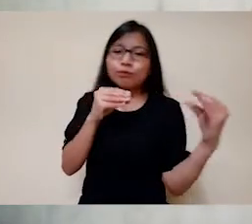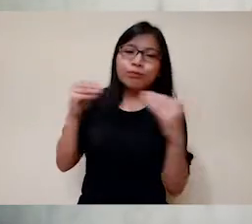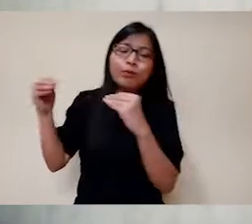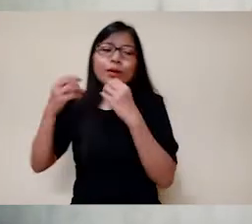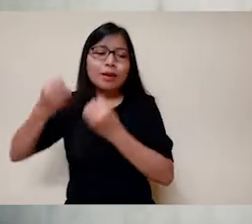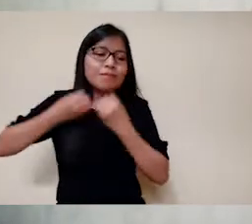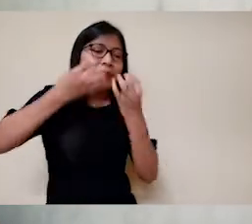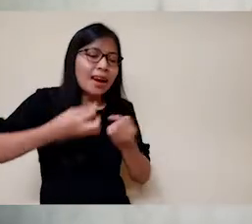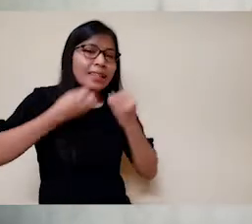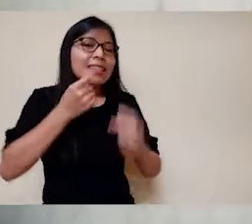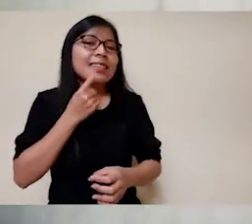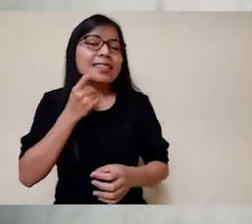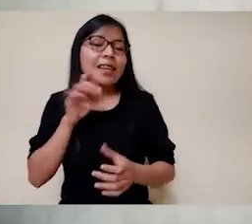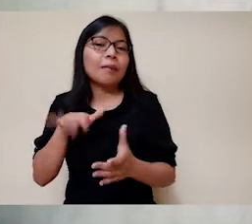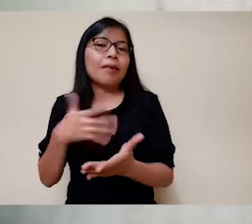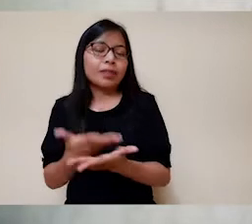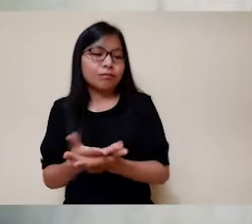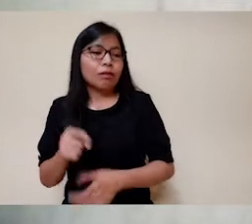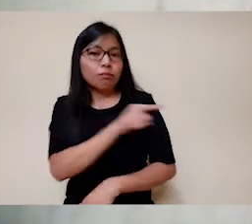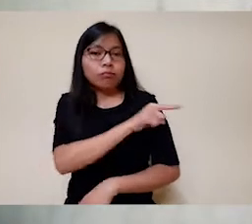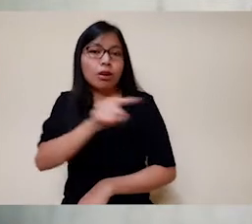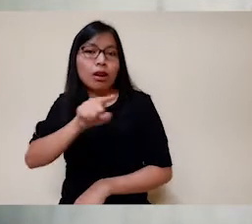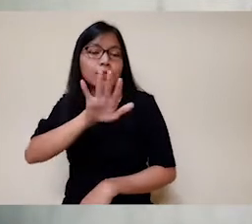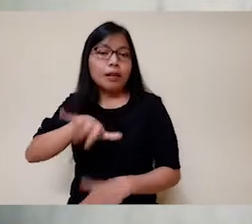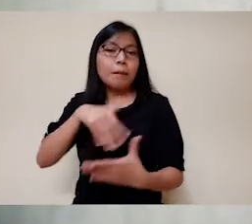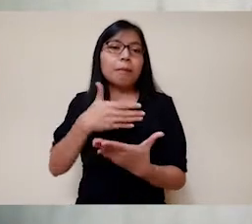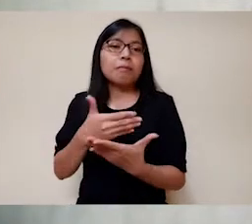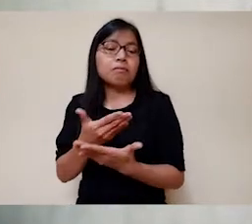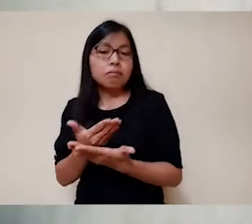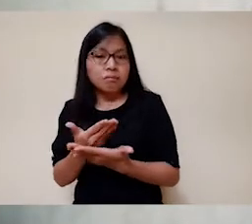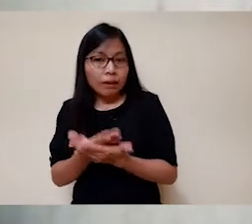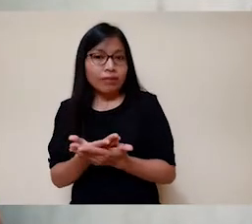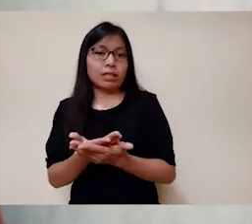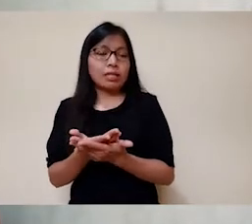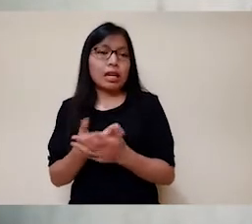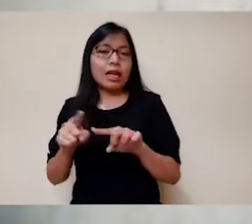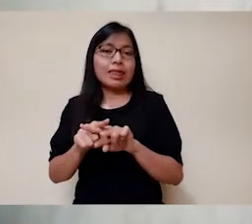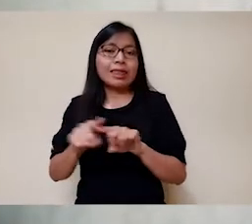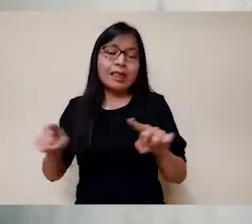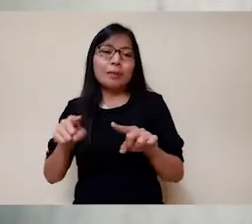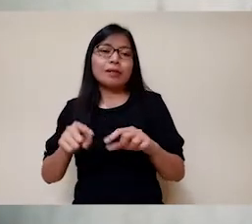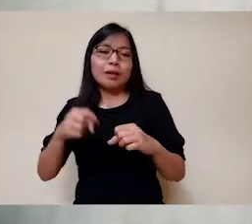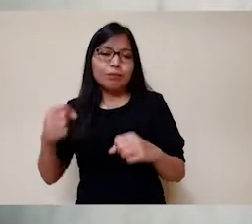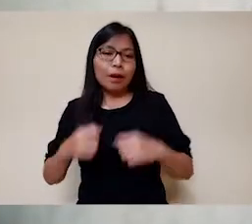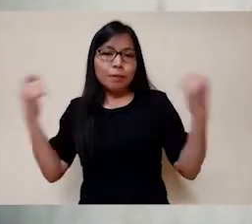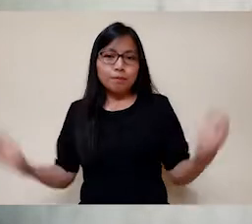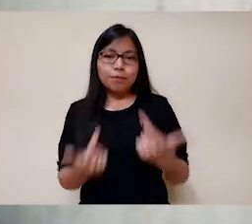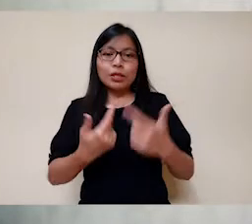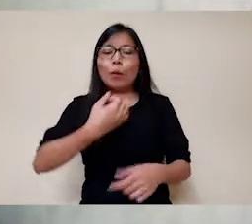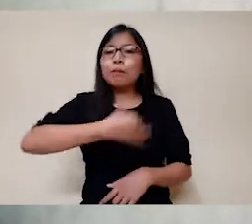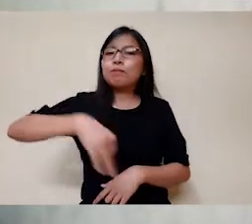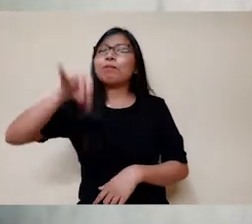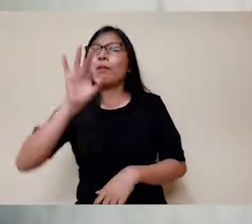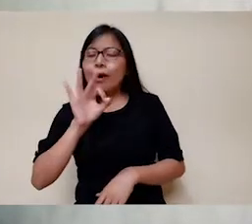mati di dalam aku, engkau menjadi benih baru yang menghasilkan buah yang membuat hidup menjadi berarti. Hidup bukan cuma